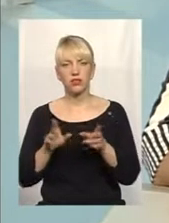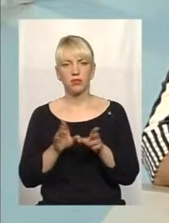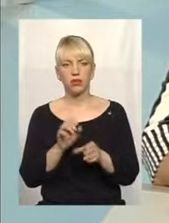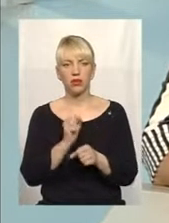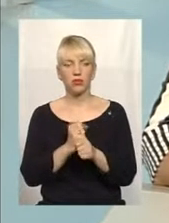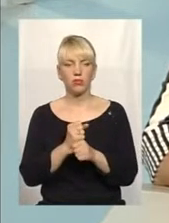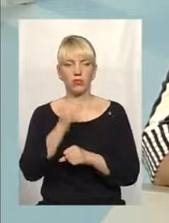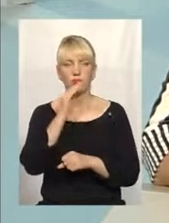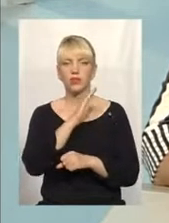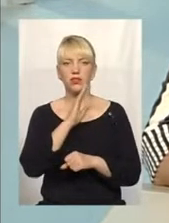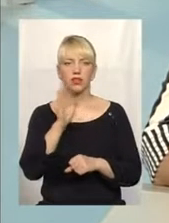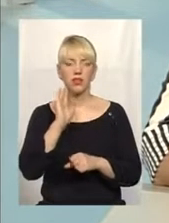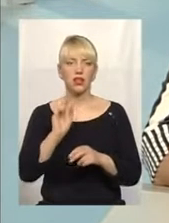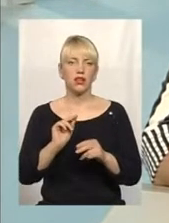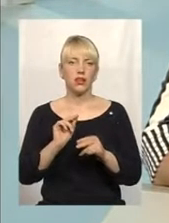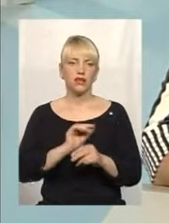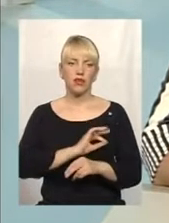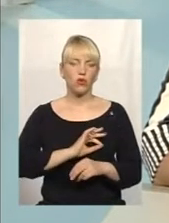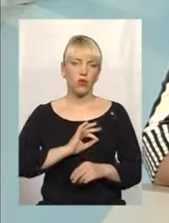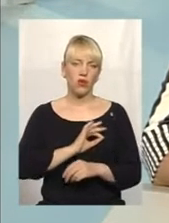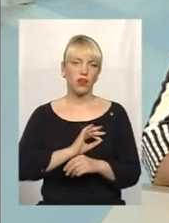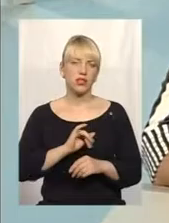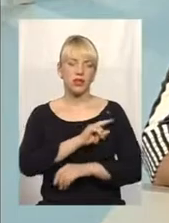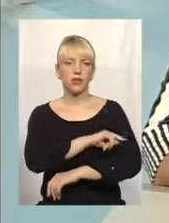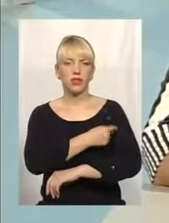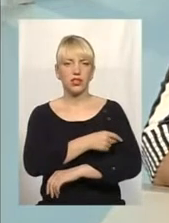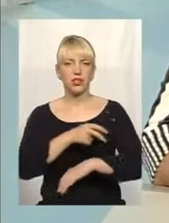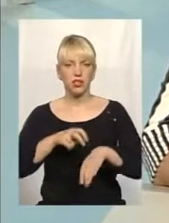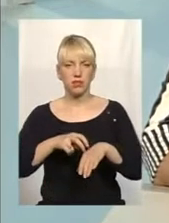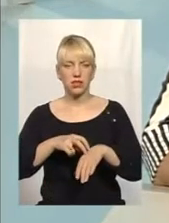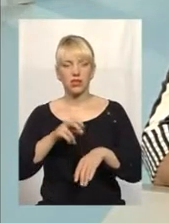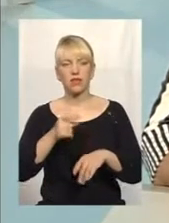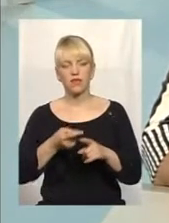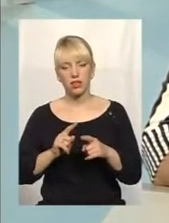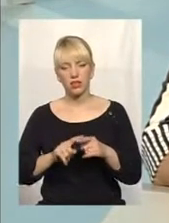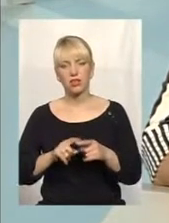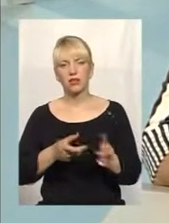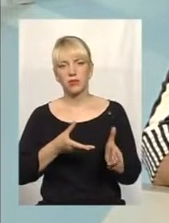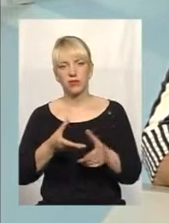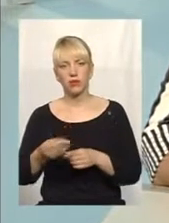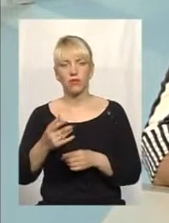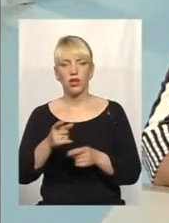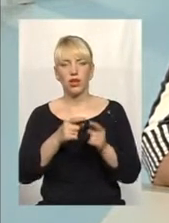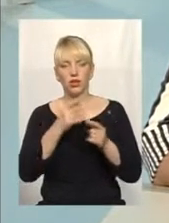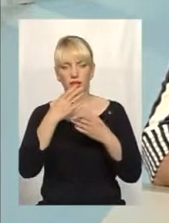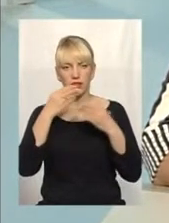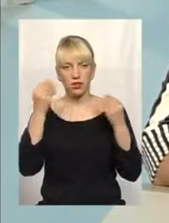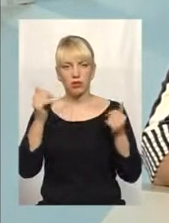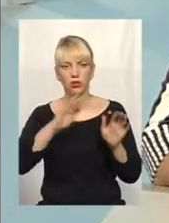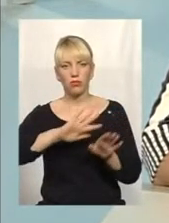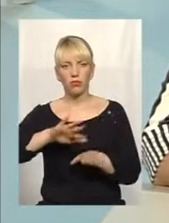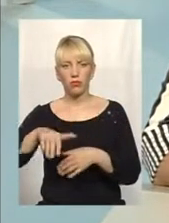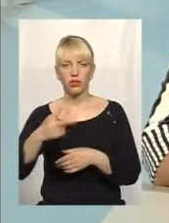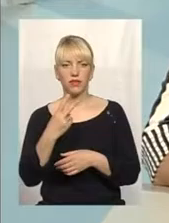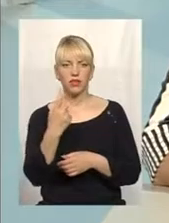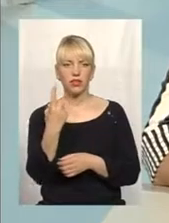робота вихователів, медичних працівників. Вона, як правило, спрацьовує і незамітно цих 21 день проходить. Пролітають, і, як правило,